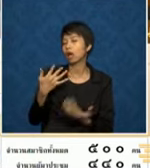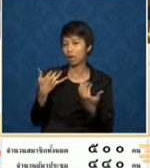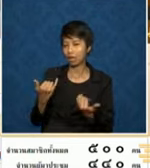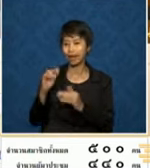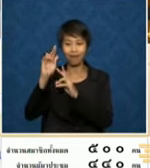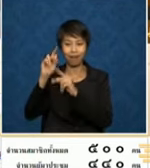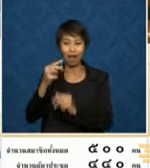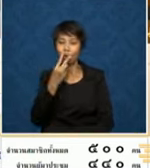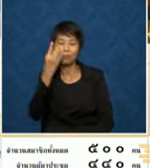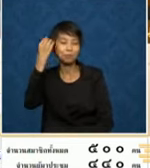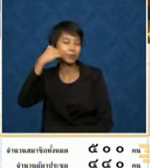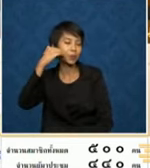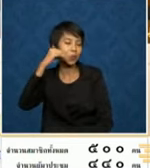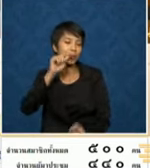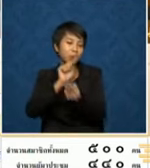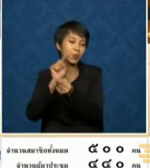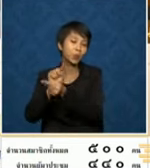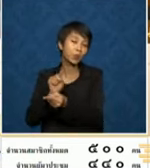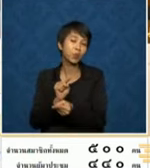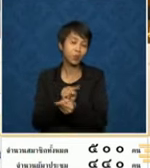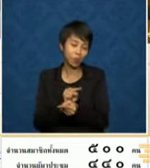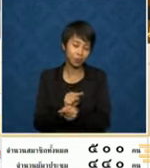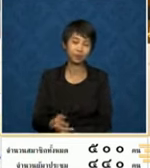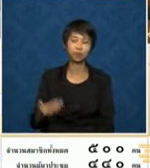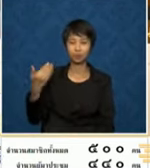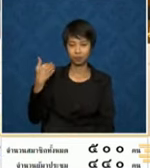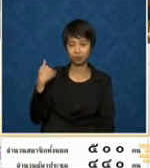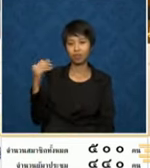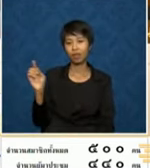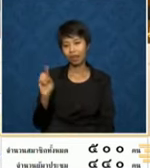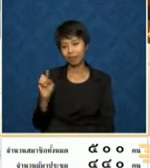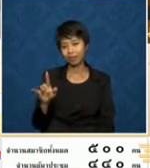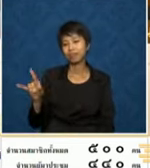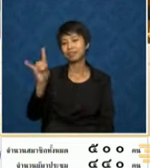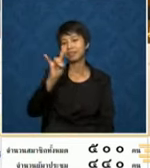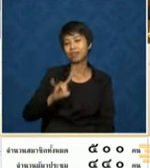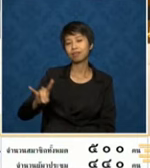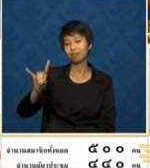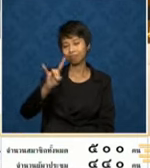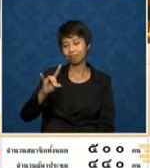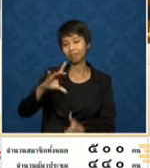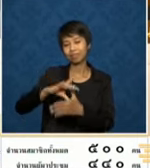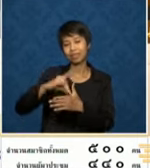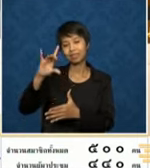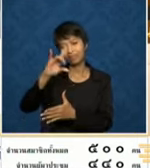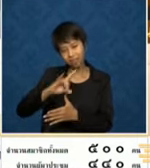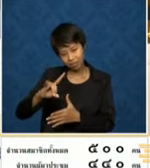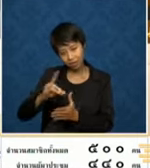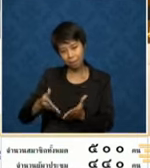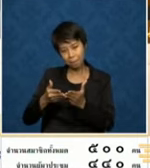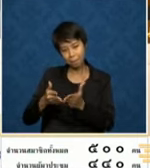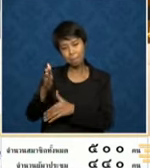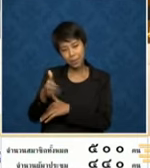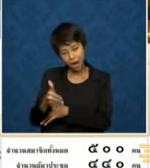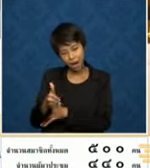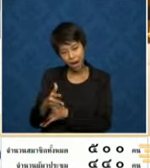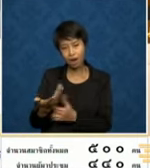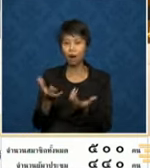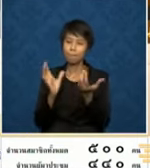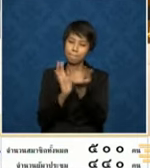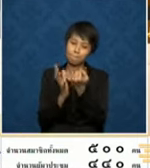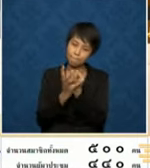สื่อที่นำเสนอไม่ว่าจะเป็นสินค้าประเภทปศุสัตว์ประมงพืชไร่พืชส